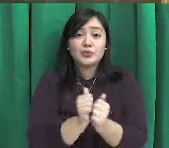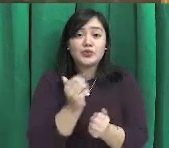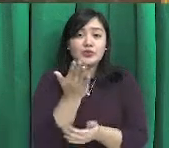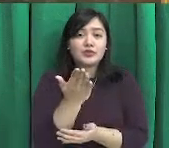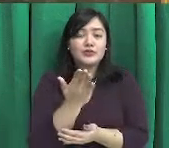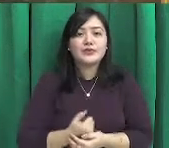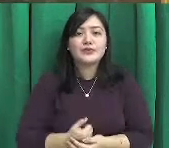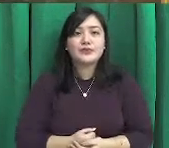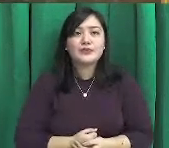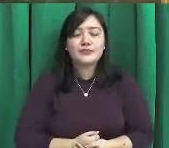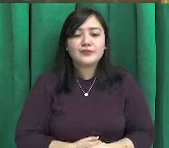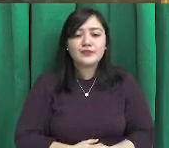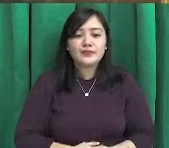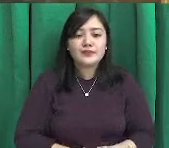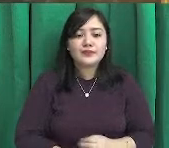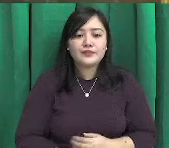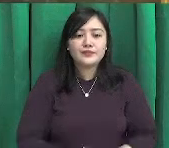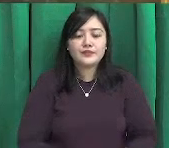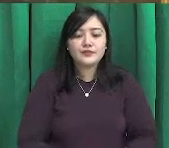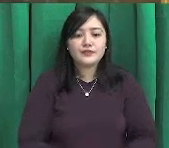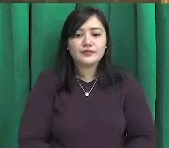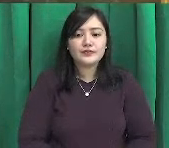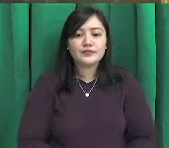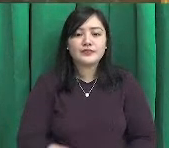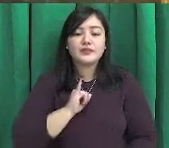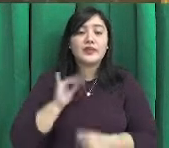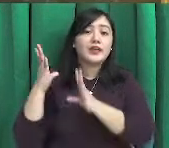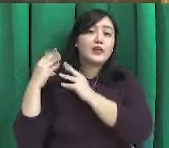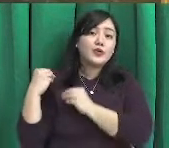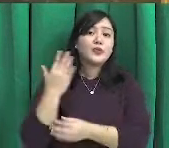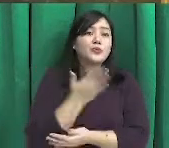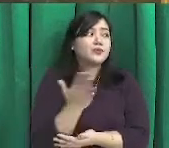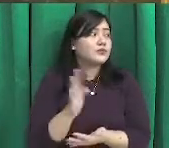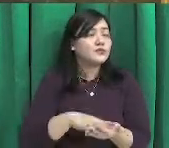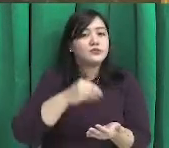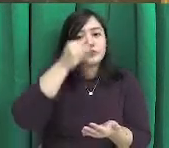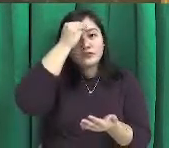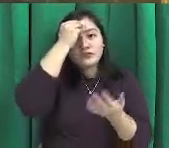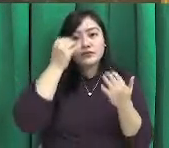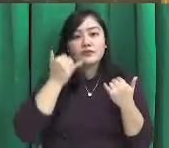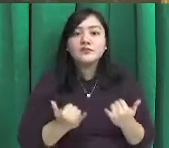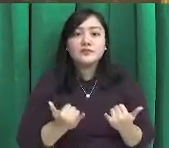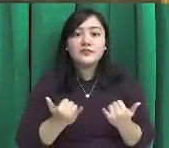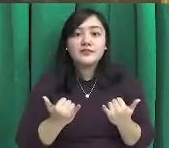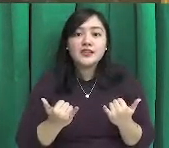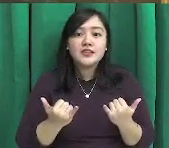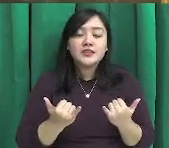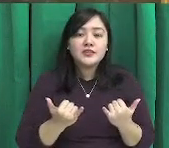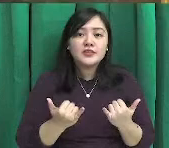sa oras. Okay? Well, I hope na nakapulot po kayo ng maraming napakagandang